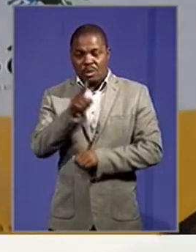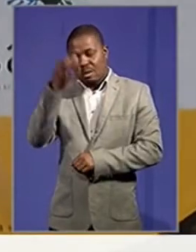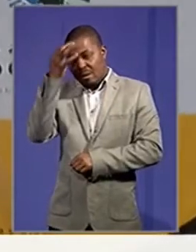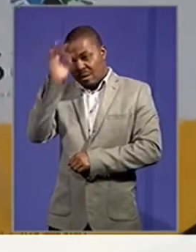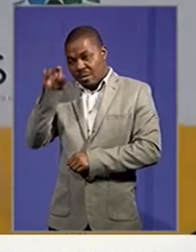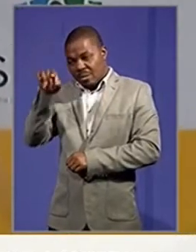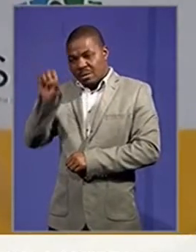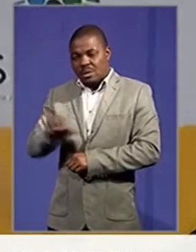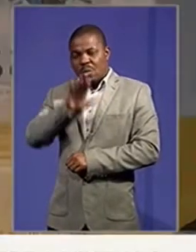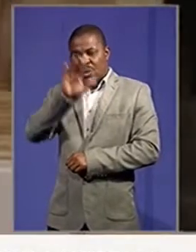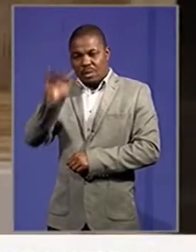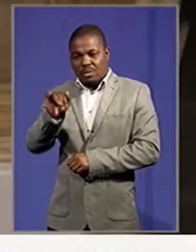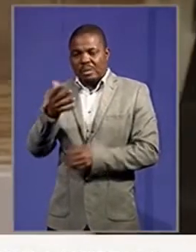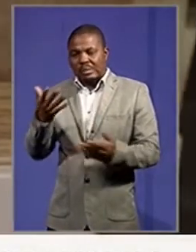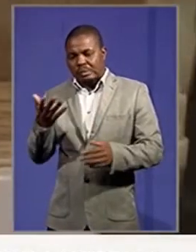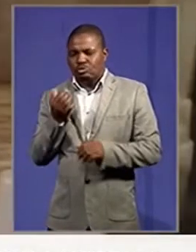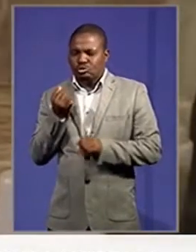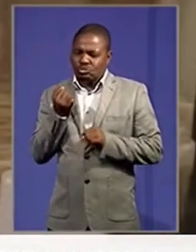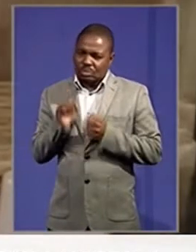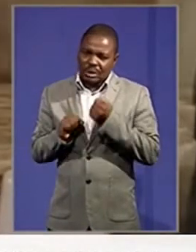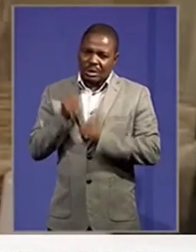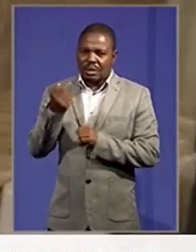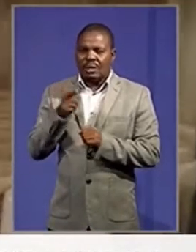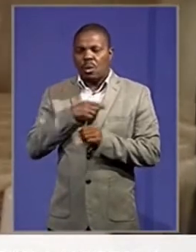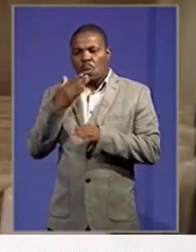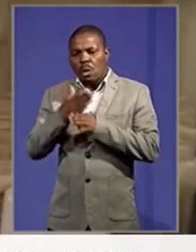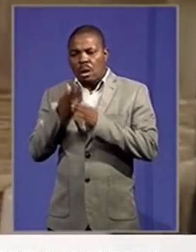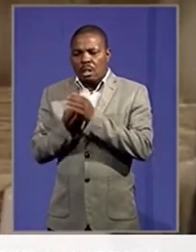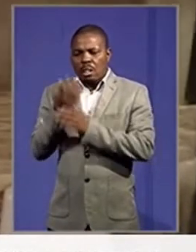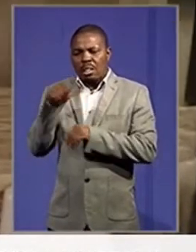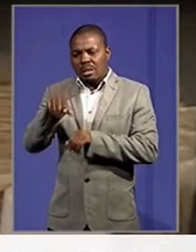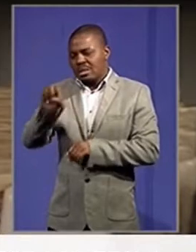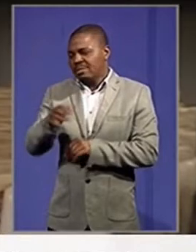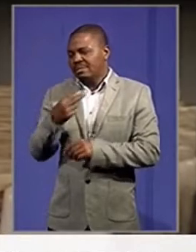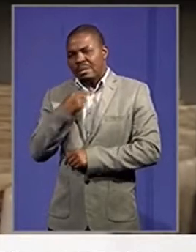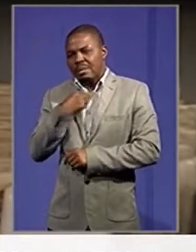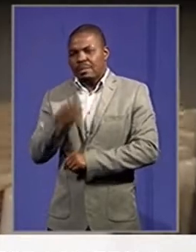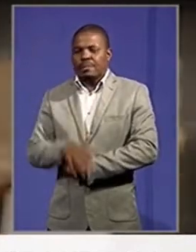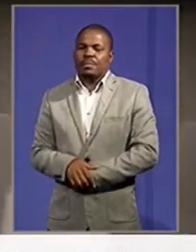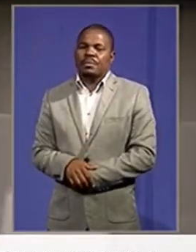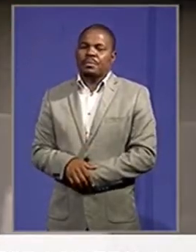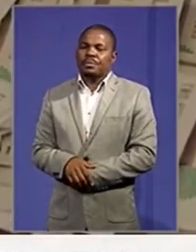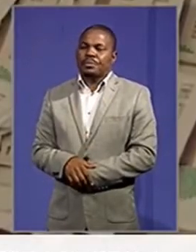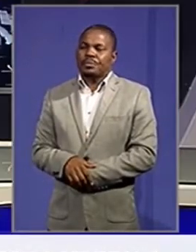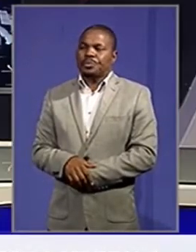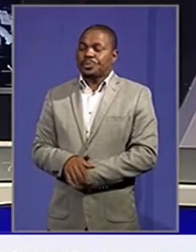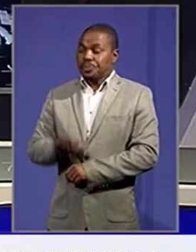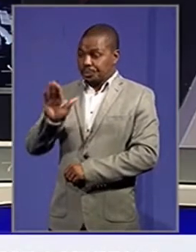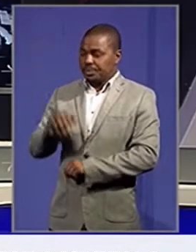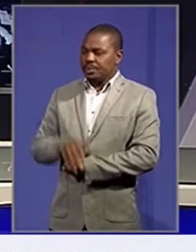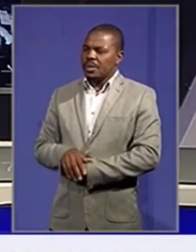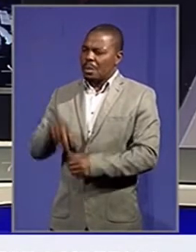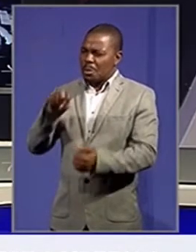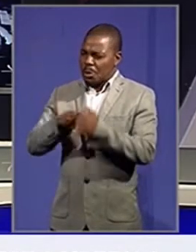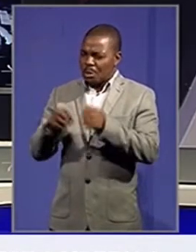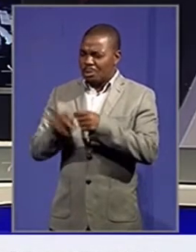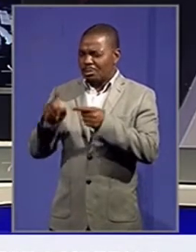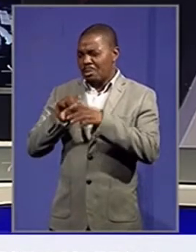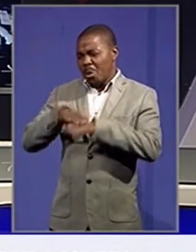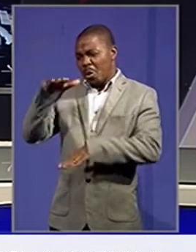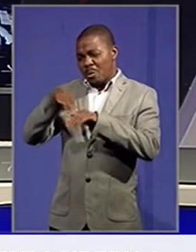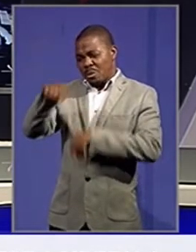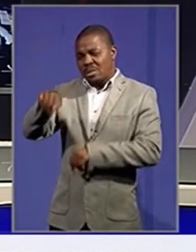Borwa o batlesile o haellwa haholo bakeng sa ho nyolla mesebetsi ka rona haena. Mme jwalo ka ha mathata ho bonala a ntse a tuta Afrika